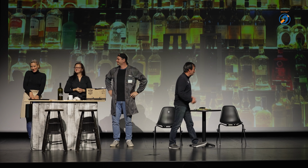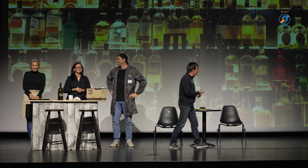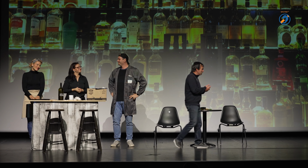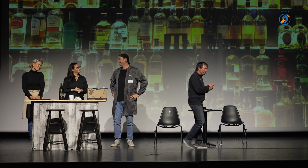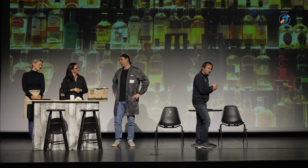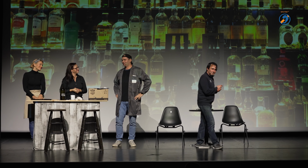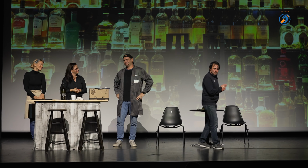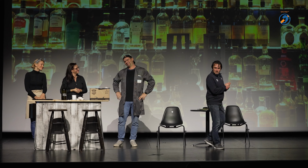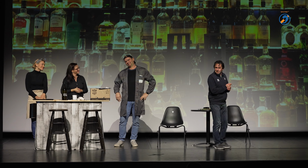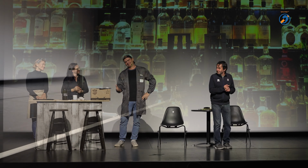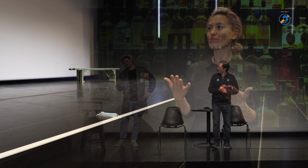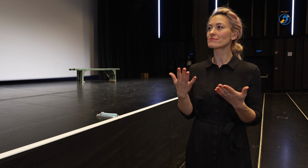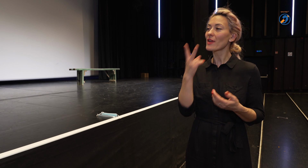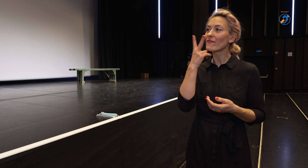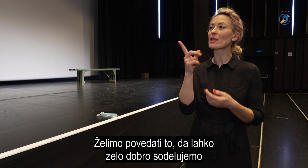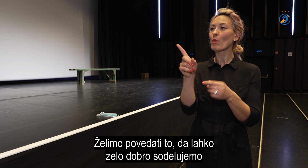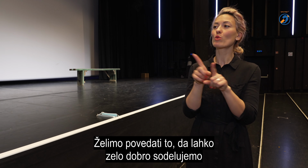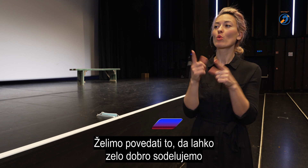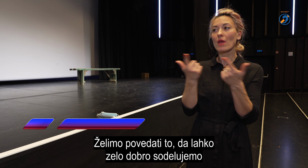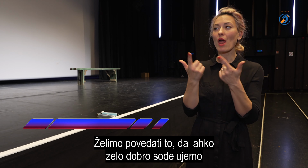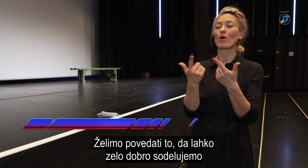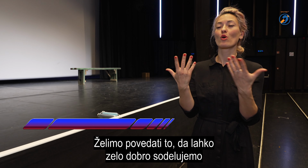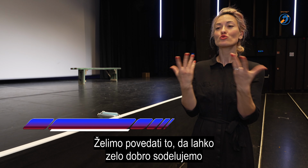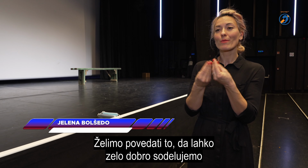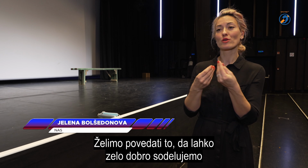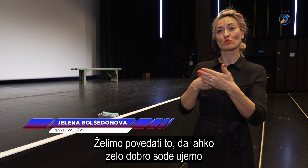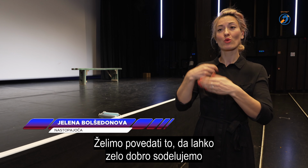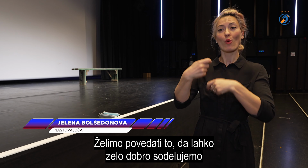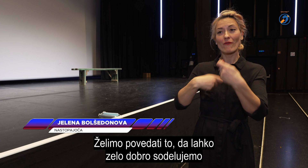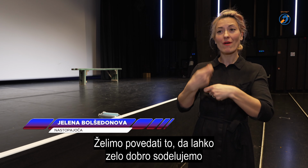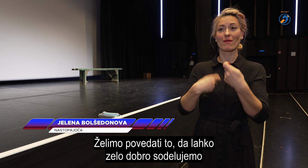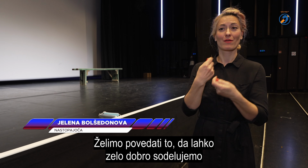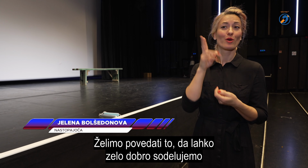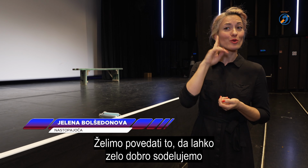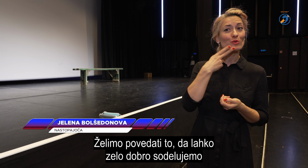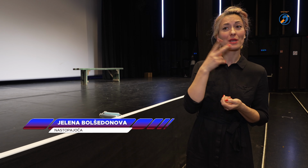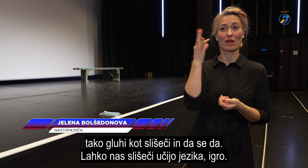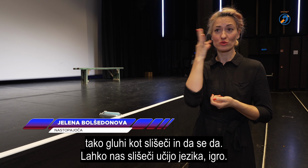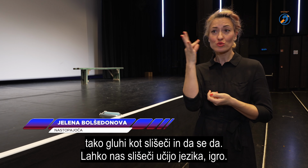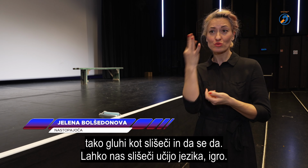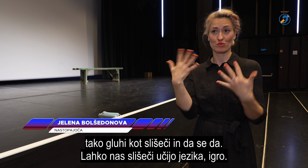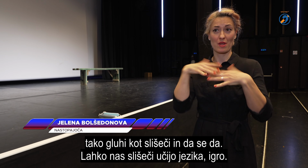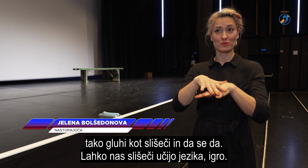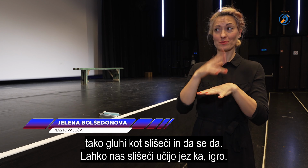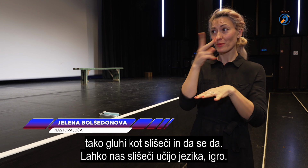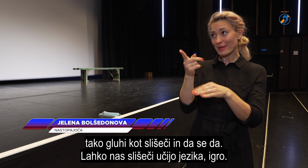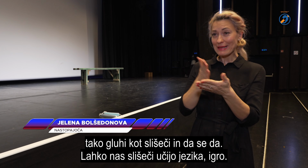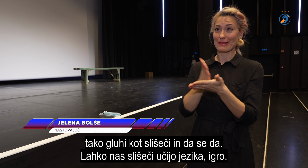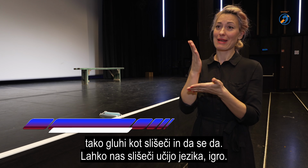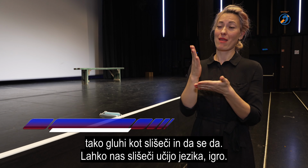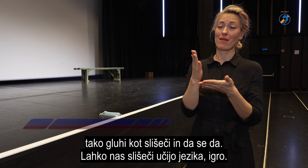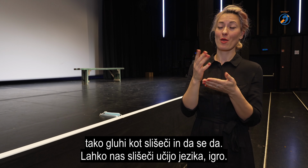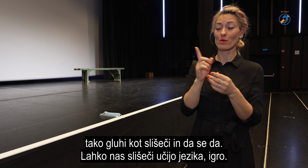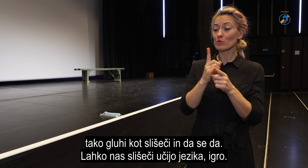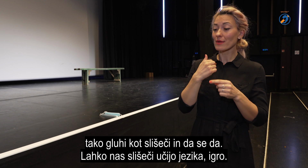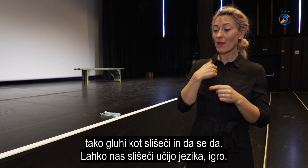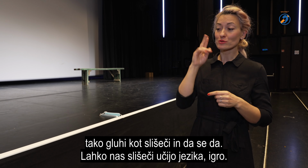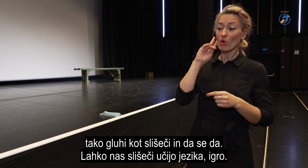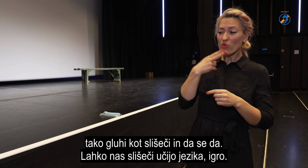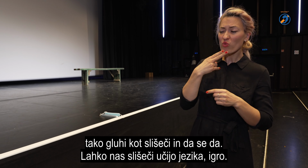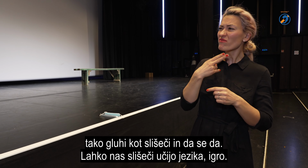To je pa nikaj tako. Želimo povedati to, da lahko skupi zelo dobro sodelujemo, tako gluhim kot slišeči.